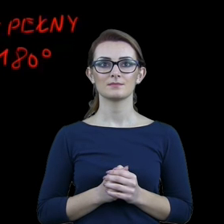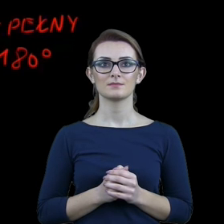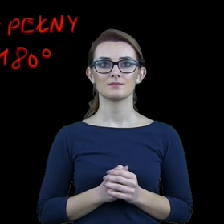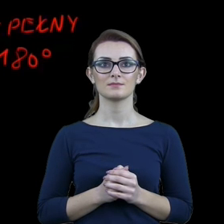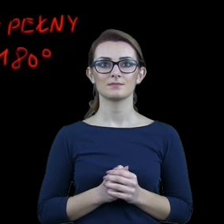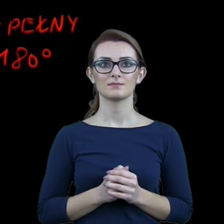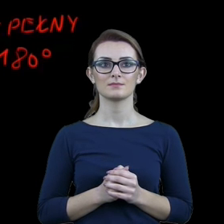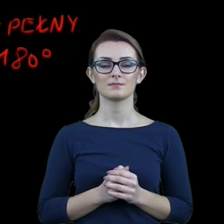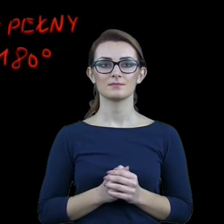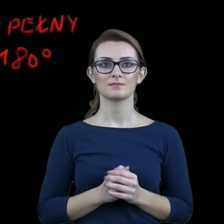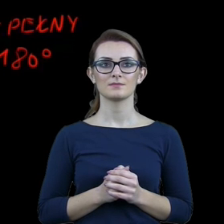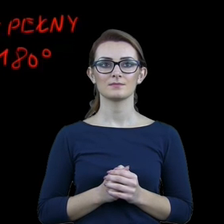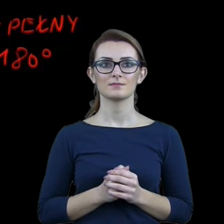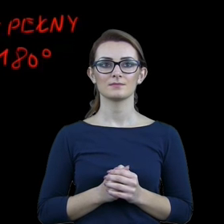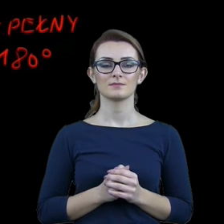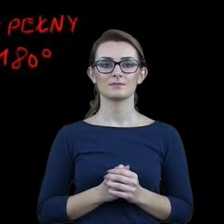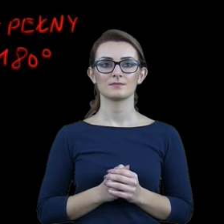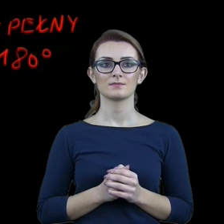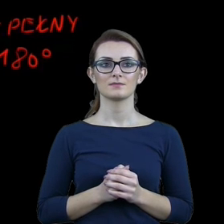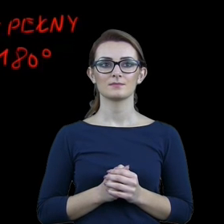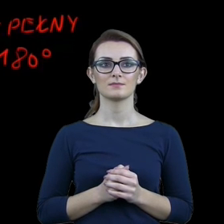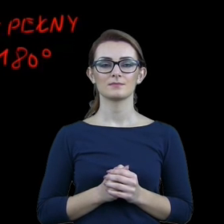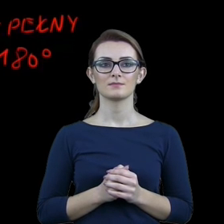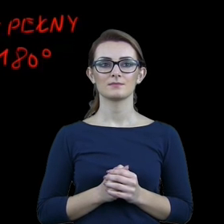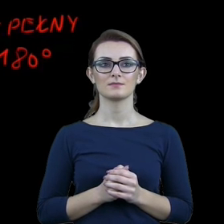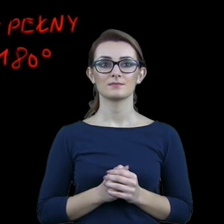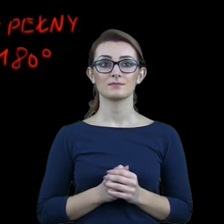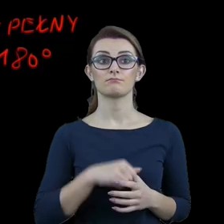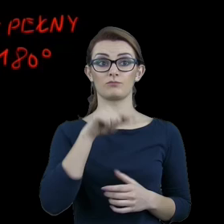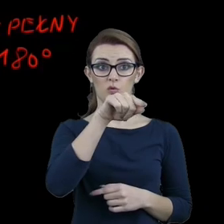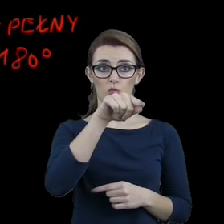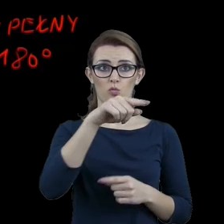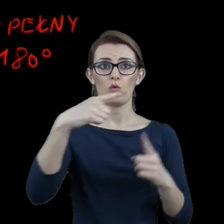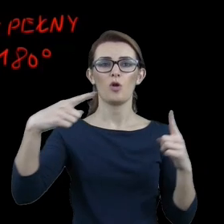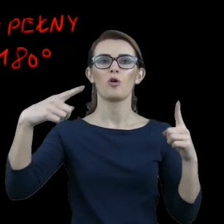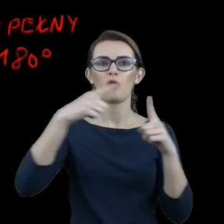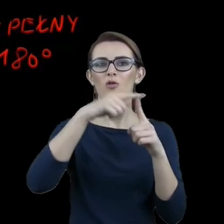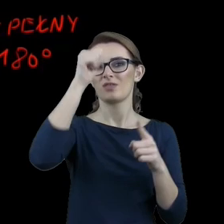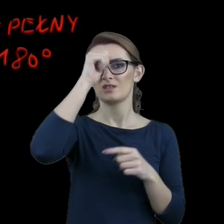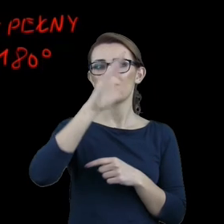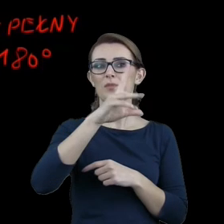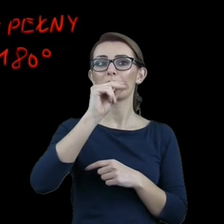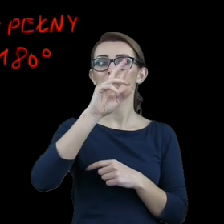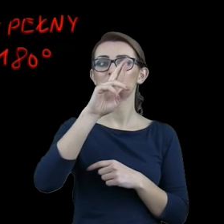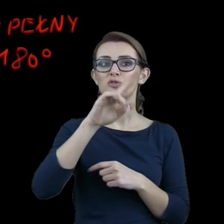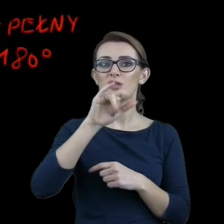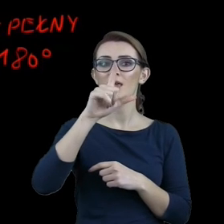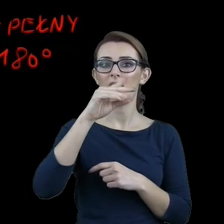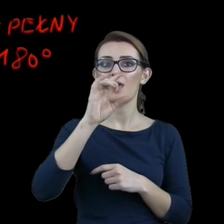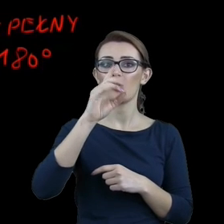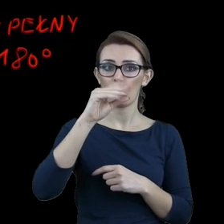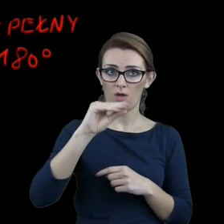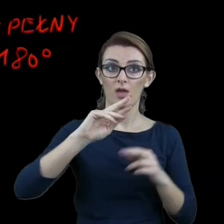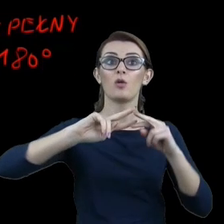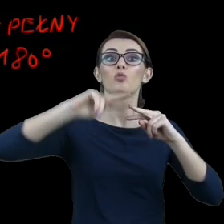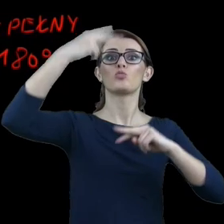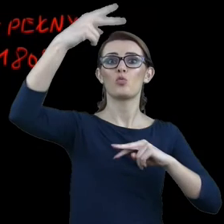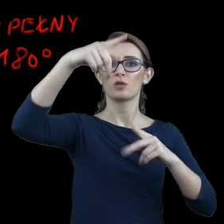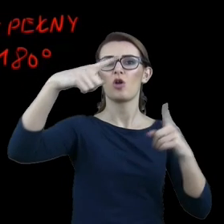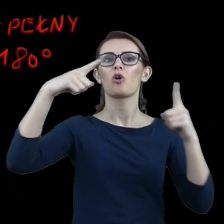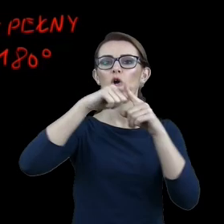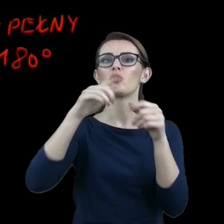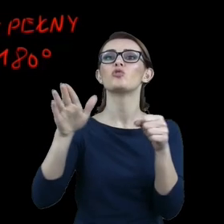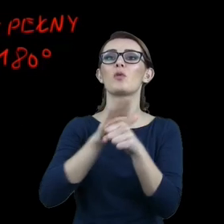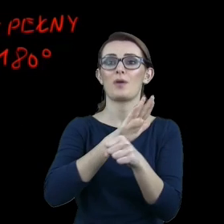Tutaj są kąty przyległe, a tutaj były kąty dopełniające. No to są takie dwa przypadki, kiedy mamy dwa kąty, które mają